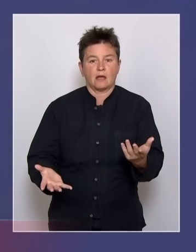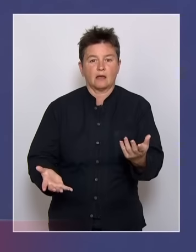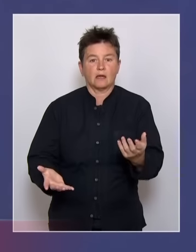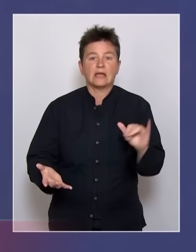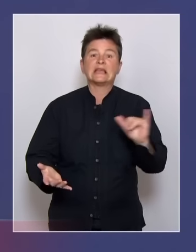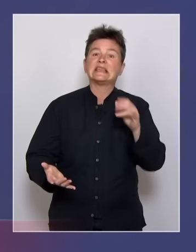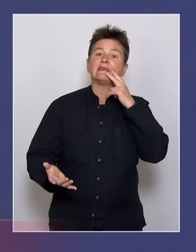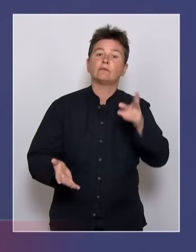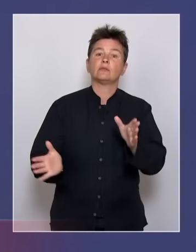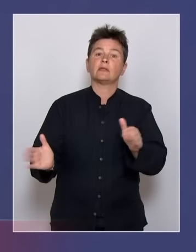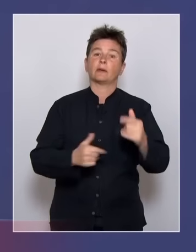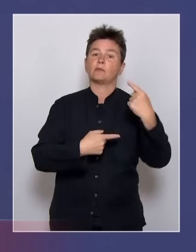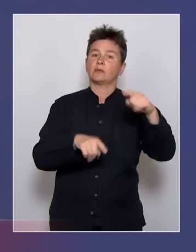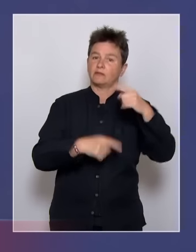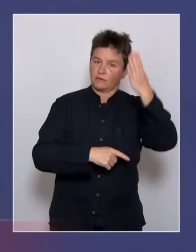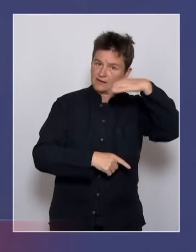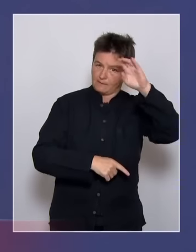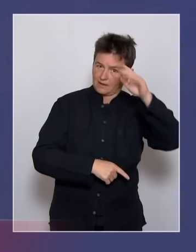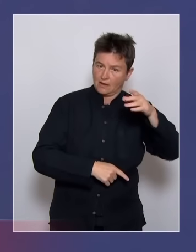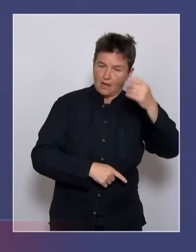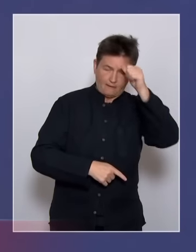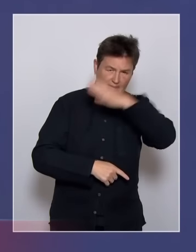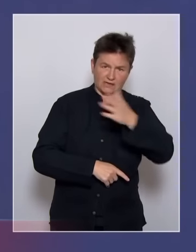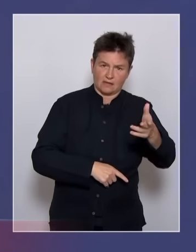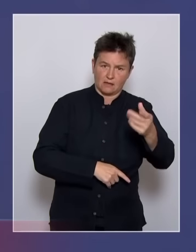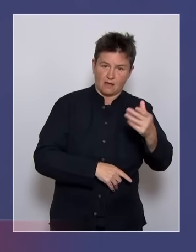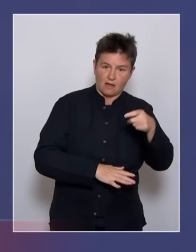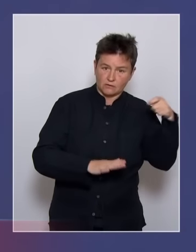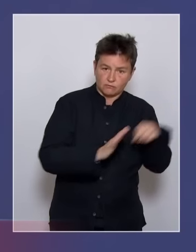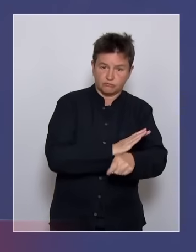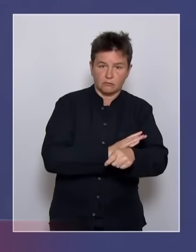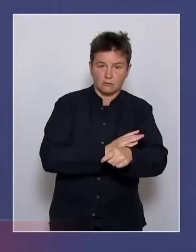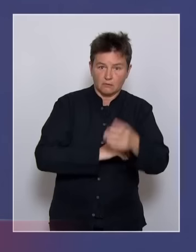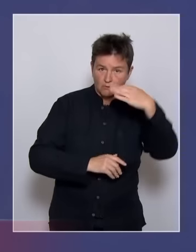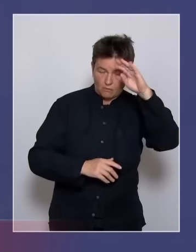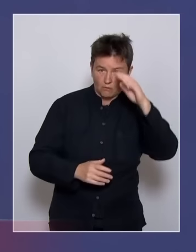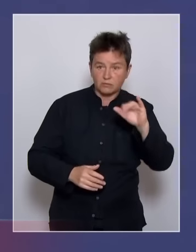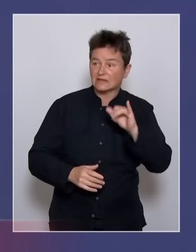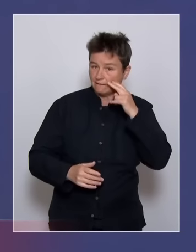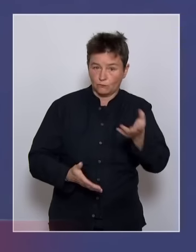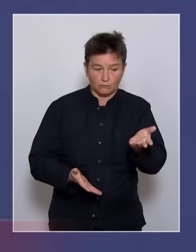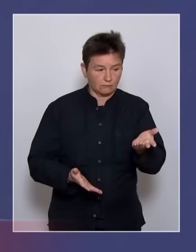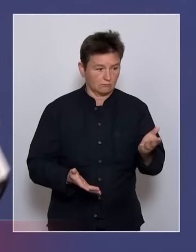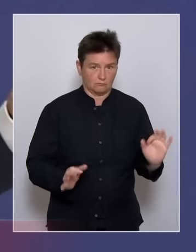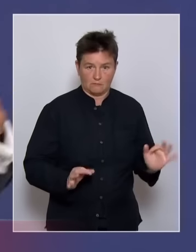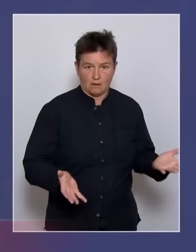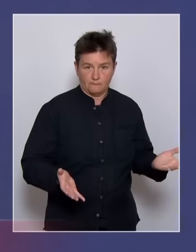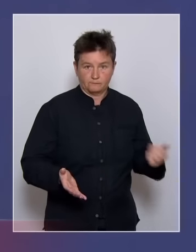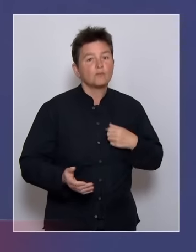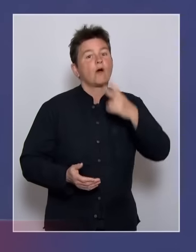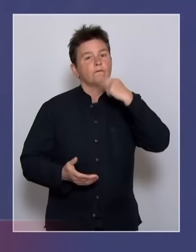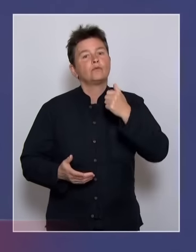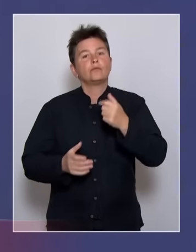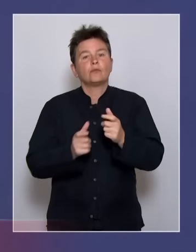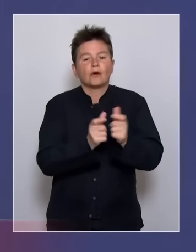le département de la défense américaine ou de'énergie américaine financer un acteur émergent européen ? J'ai vu beaucoup de